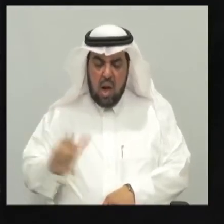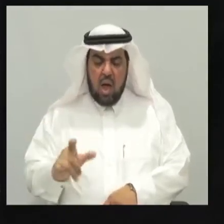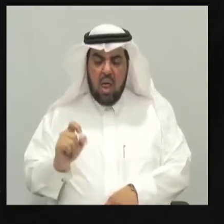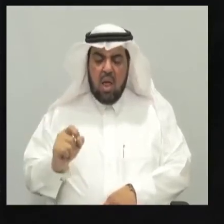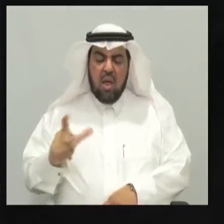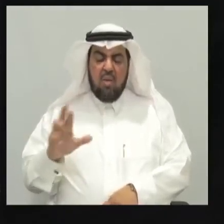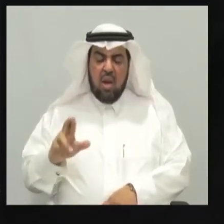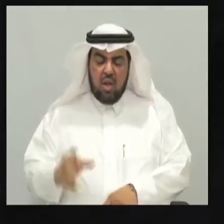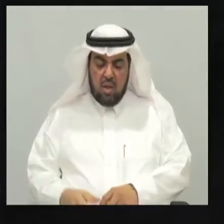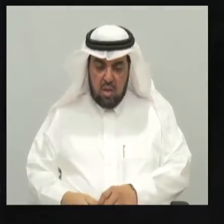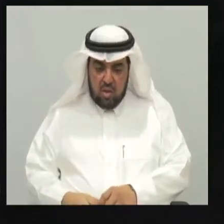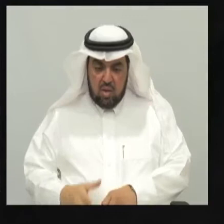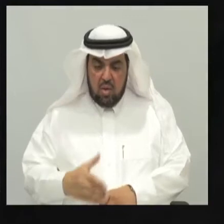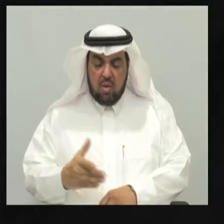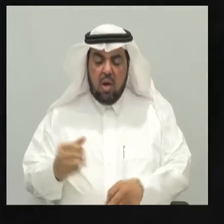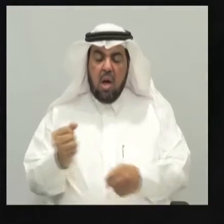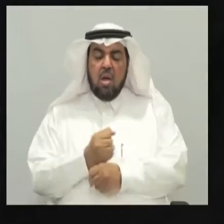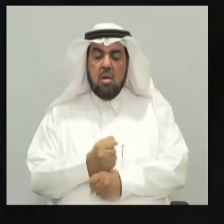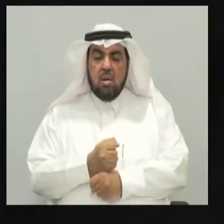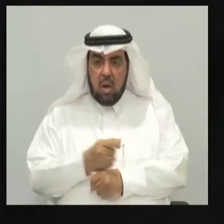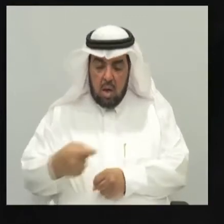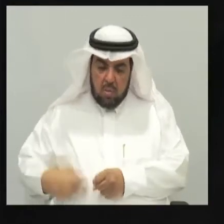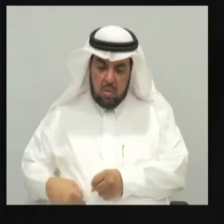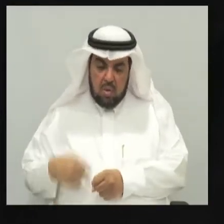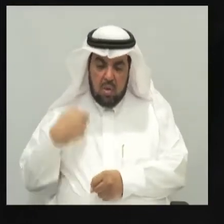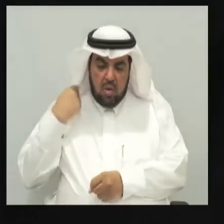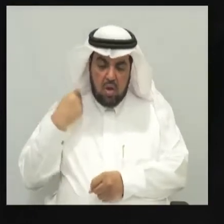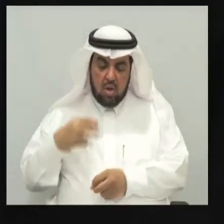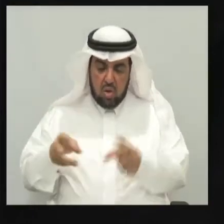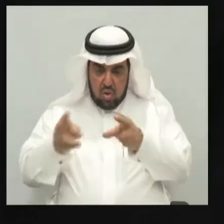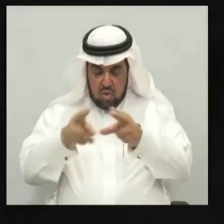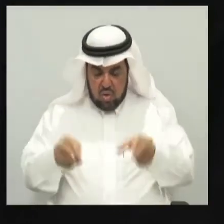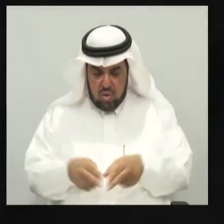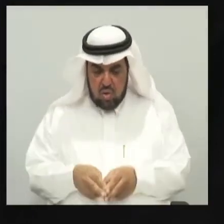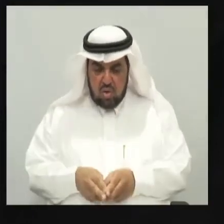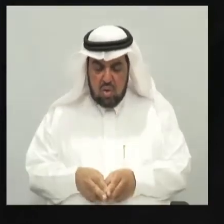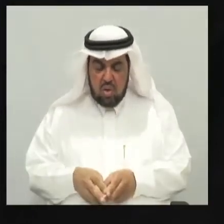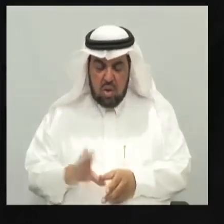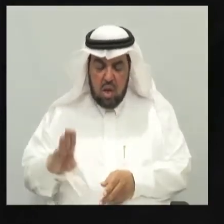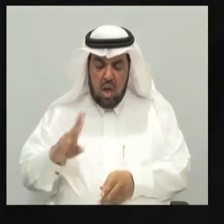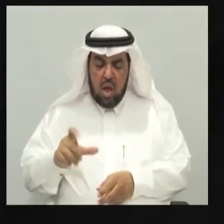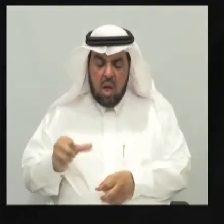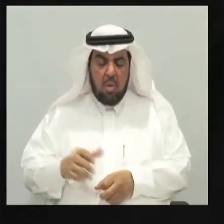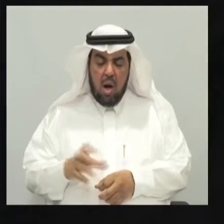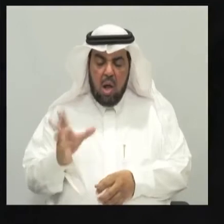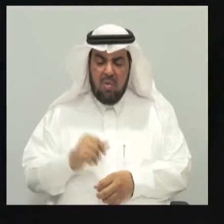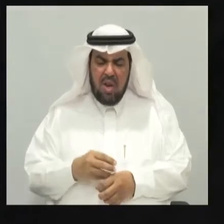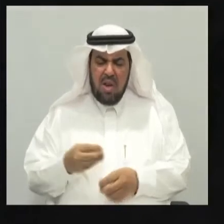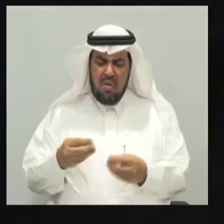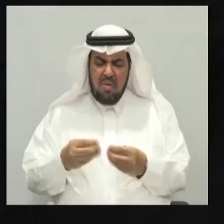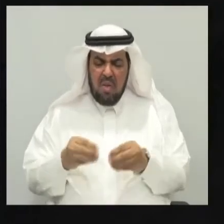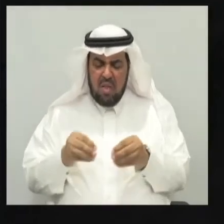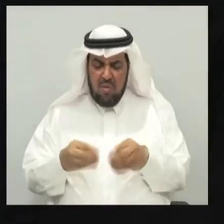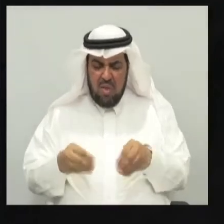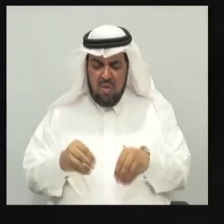زي الفحم. إذا قمت بعملية أريد أن ماذا أشكل، هل يتشكل الكربون؟ لا، هو هش يتفتت